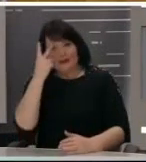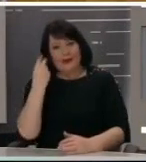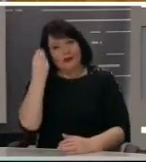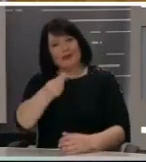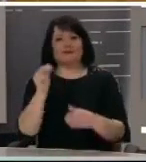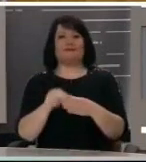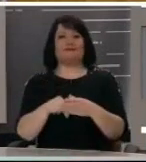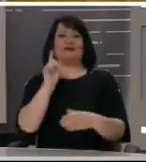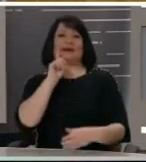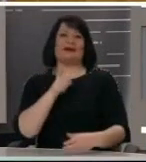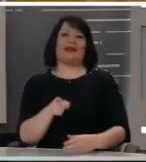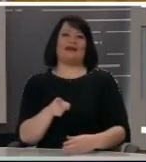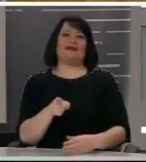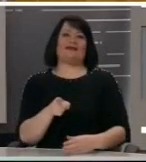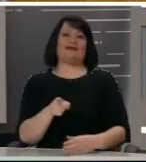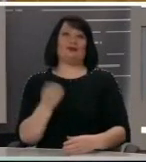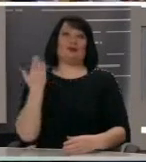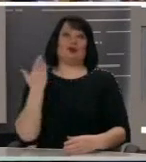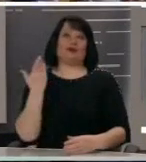ψήφου στις γυναίκες.